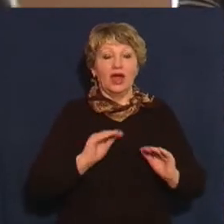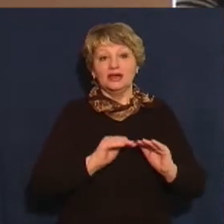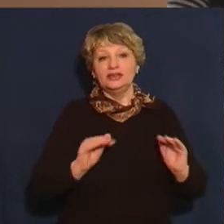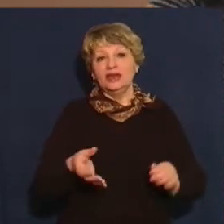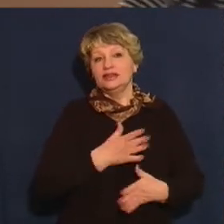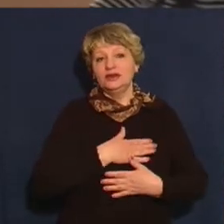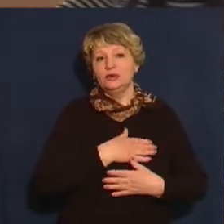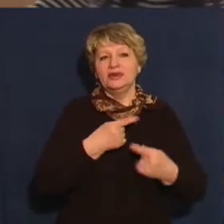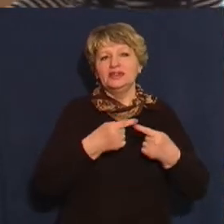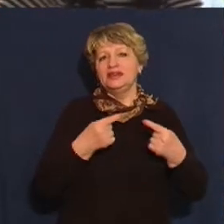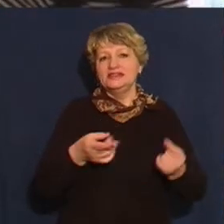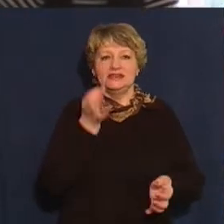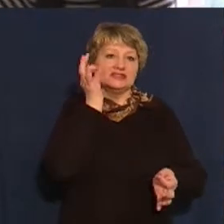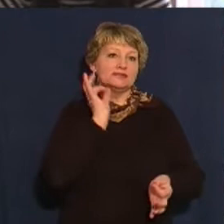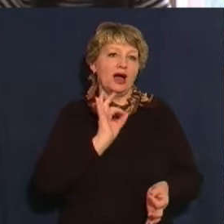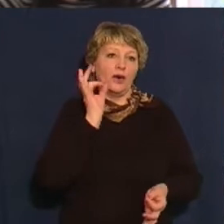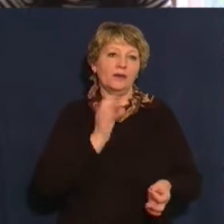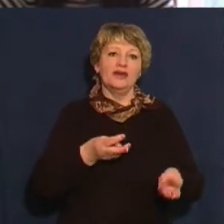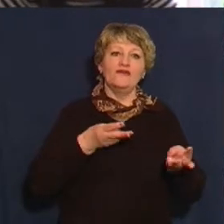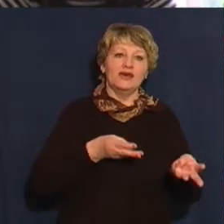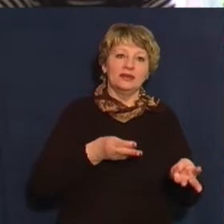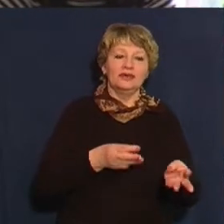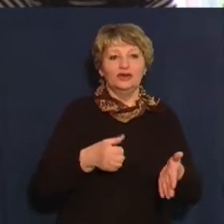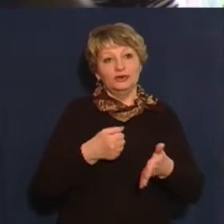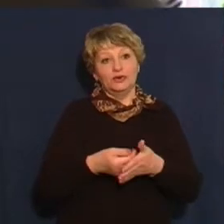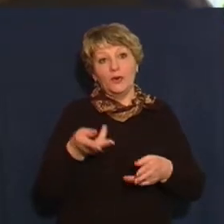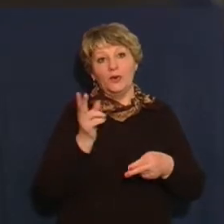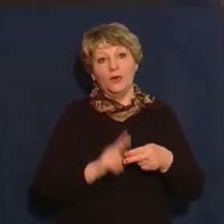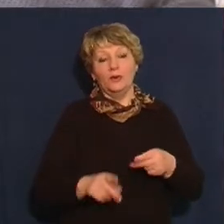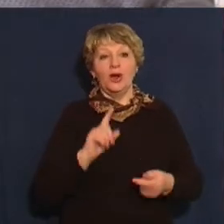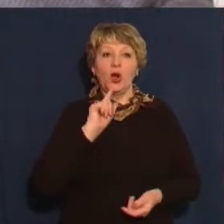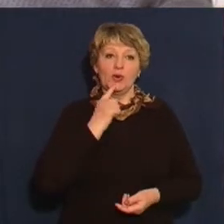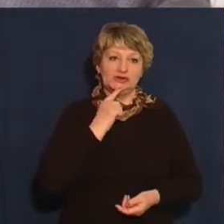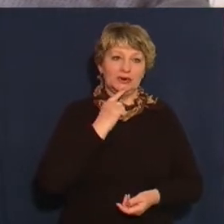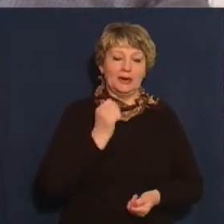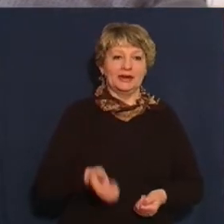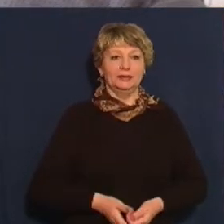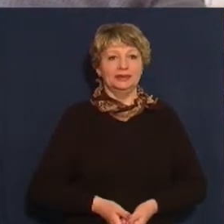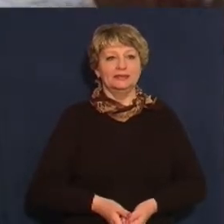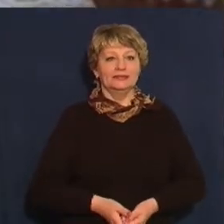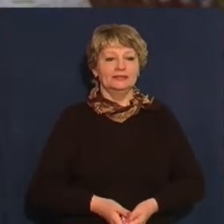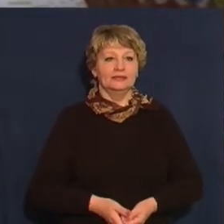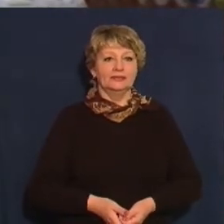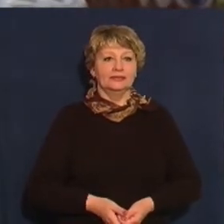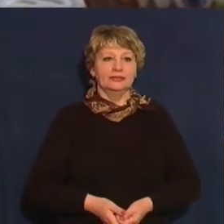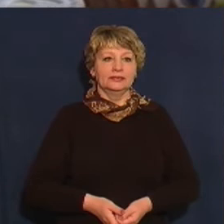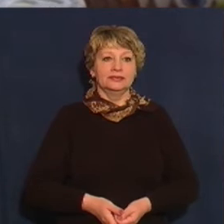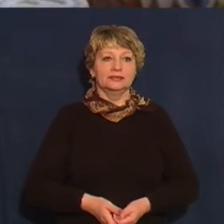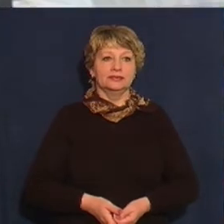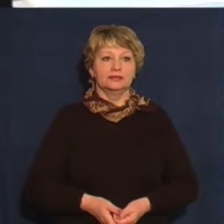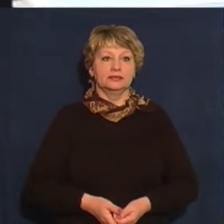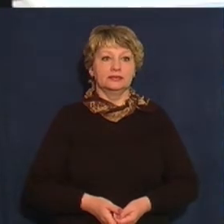смаколики, да, від випічки, да, закінчуючи вже цукерками. Ольга Гуржій, Олександр Кулик, новини.